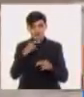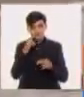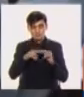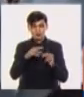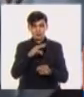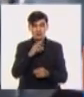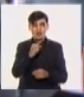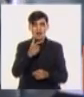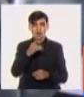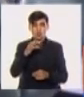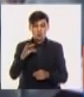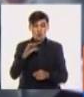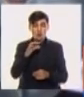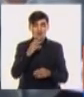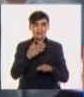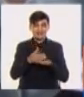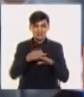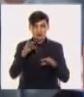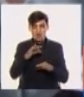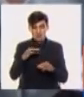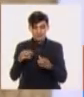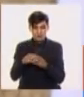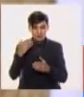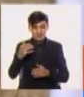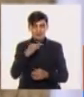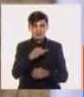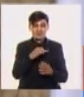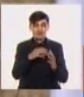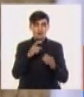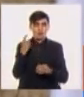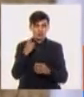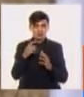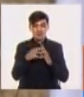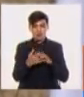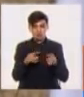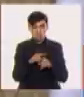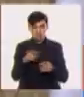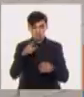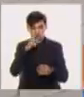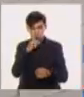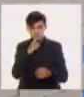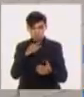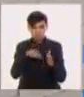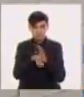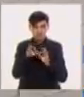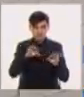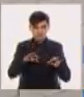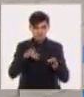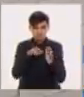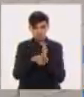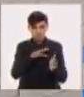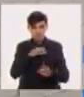мол, агрокредитная корпорация и фонд финансовой поддержки сельского хозяйства втянул их в непонятную схему. Правда, в самом